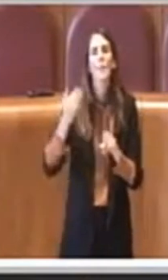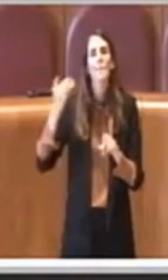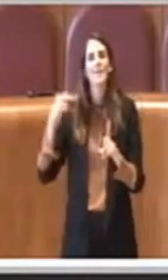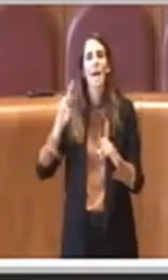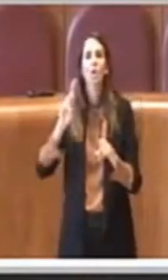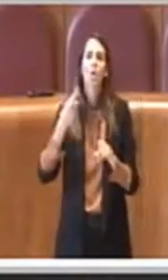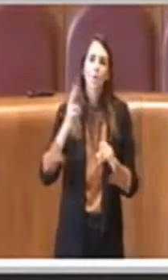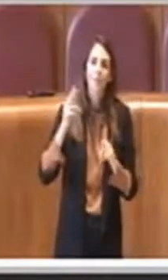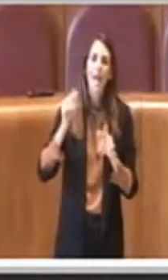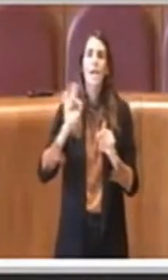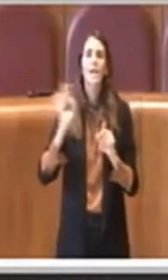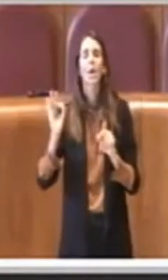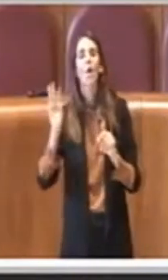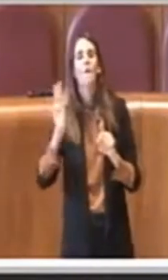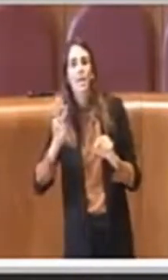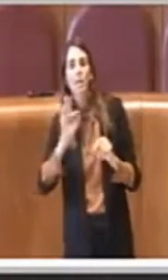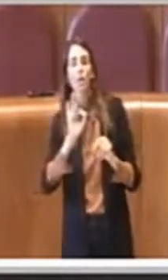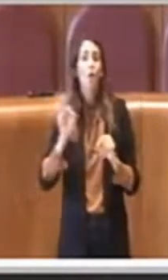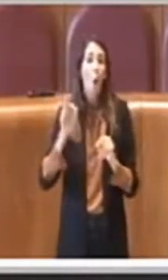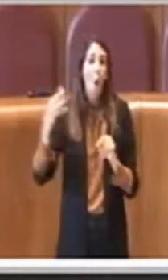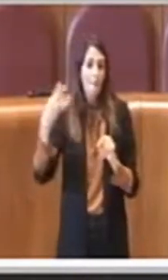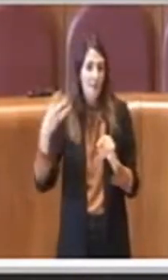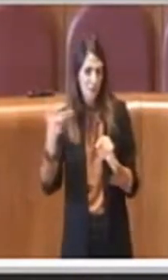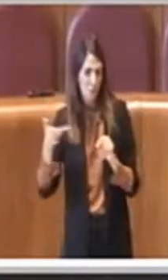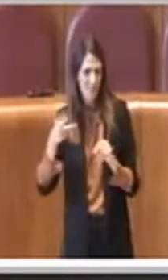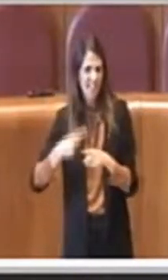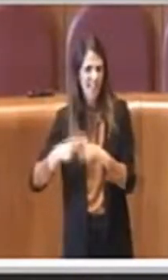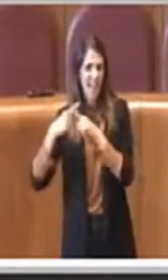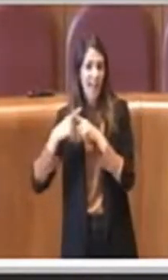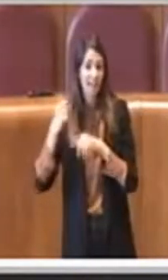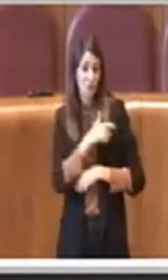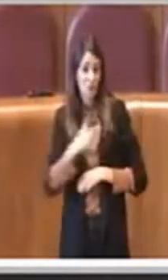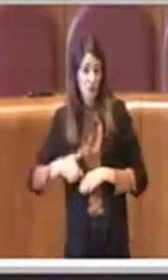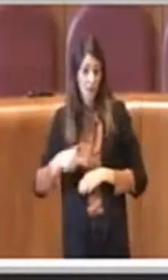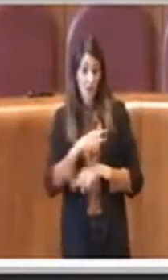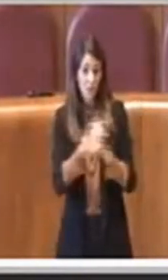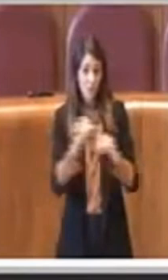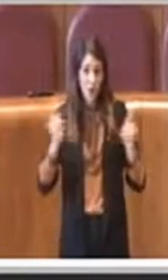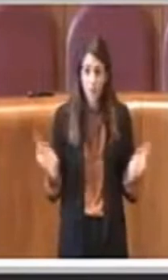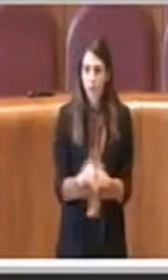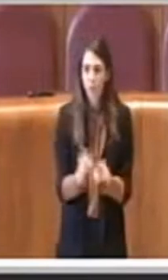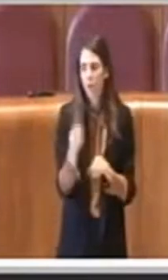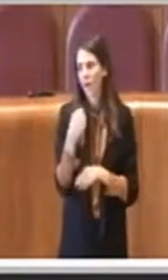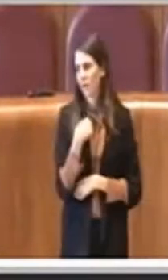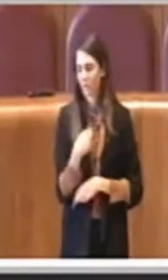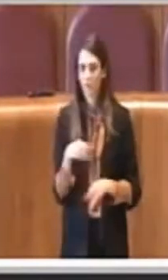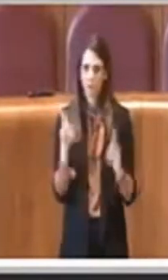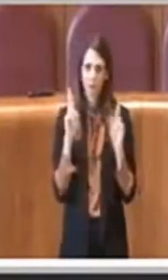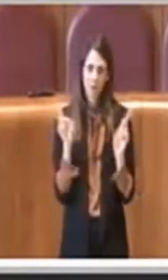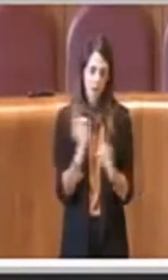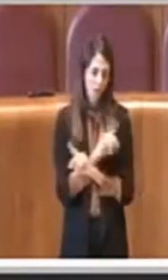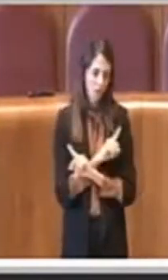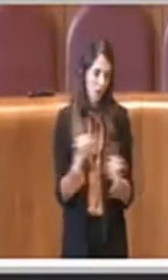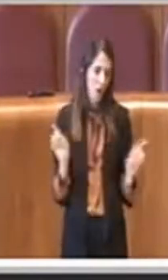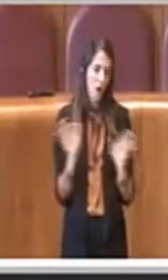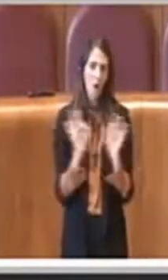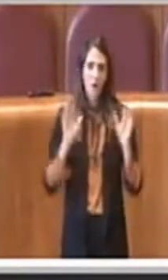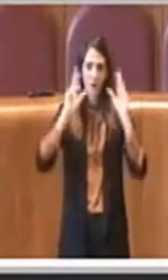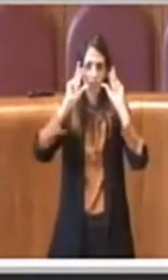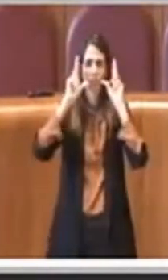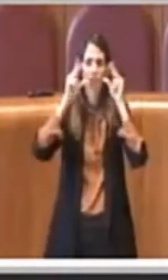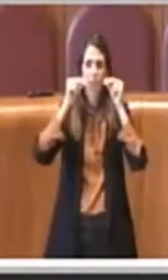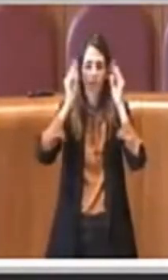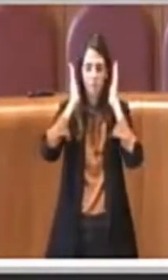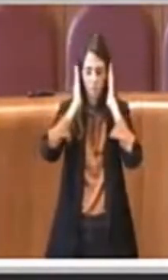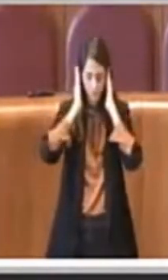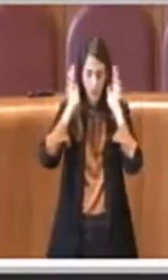e l'astronauta Marino, immagino, insomma, che chiaramente ci possiamo soltanto chiudere gli occhi, le orecchie e